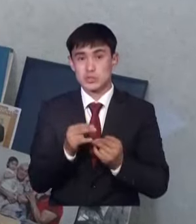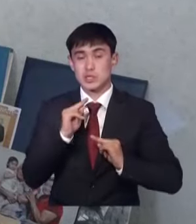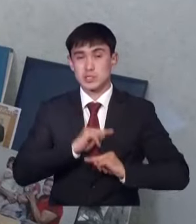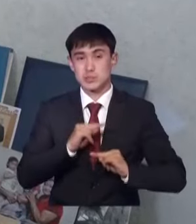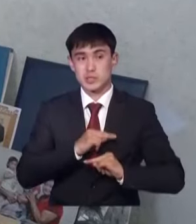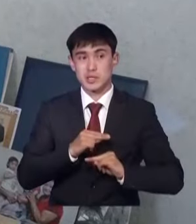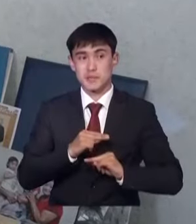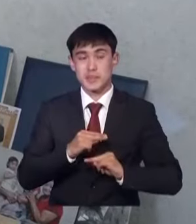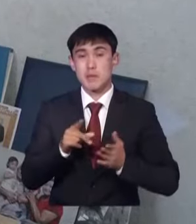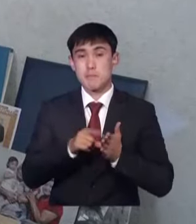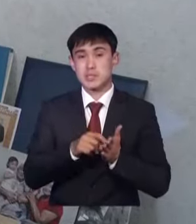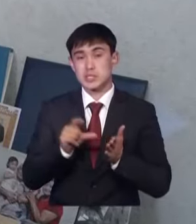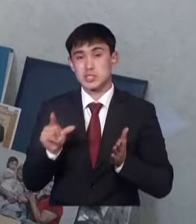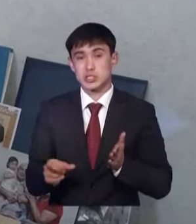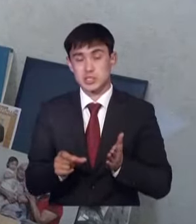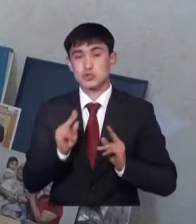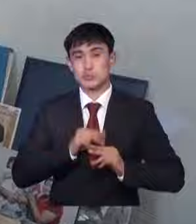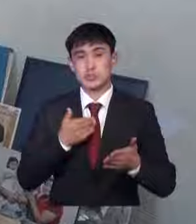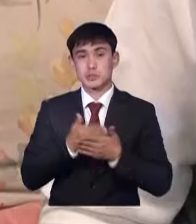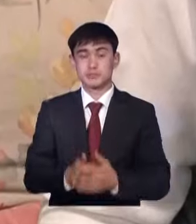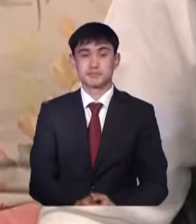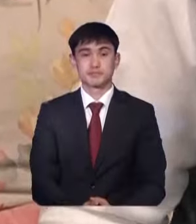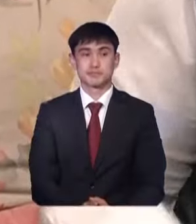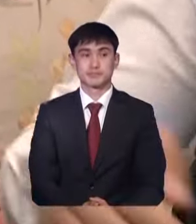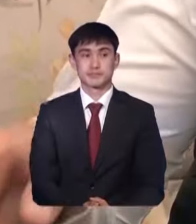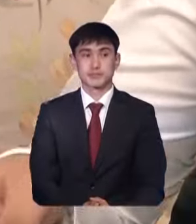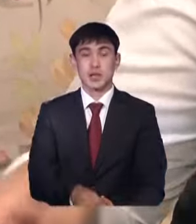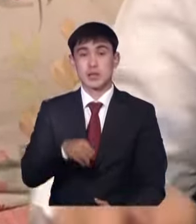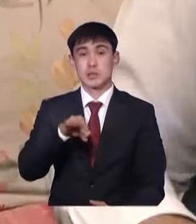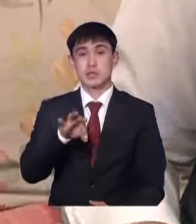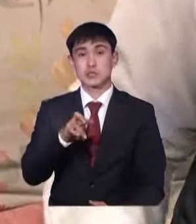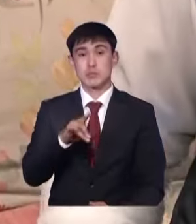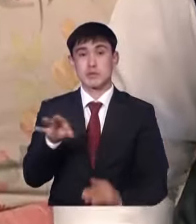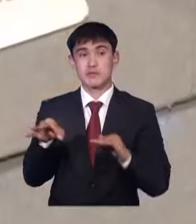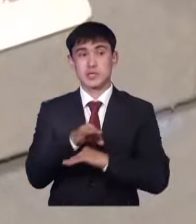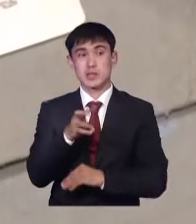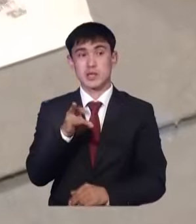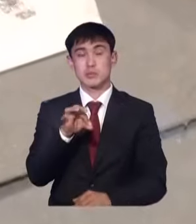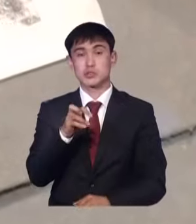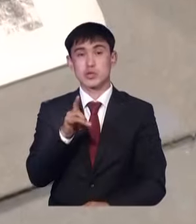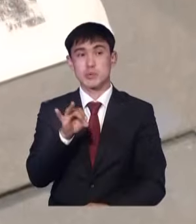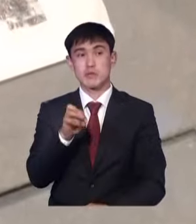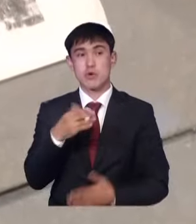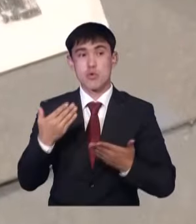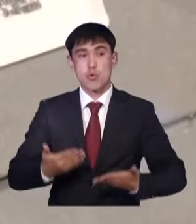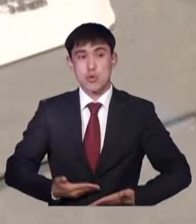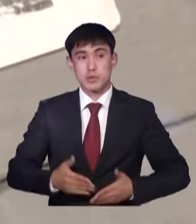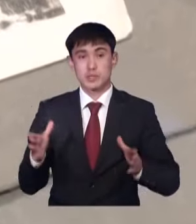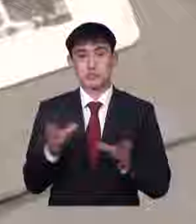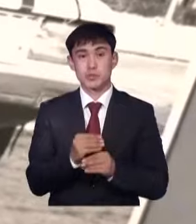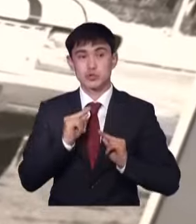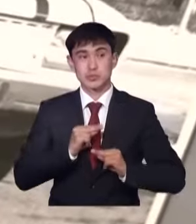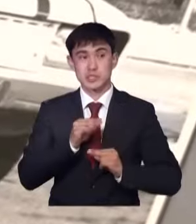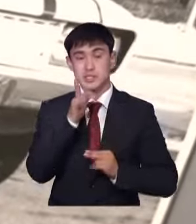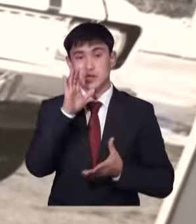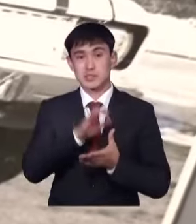қызметте зейнеткерлікке шыққанша жұмыс істедім. Талғат Сүлейменовтың жары Нағима Сүлейменова. Өмірлік серігімен жұмыс